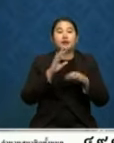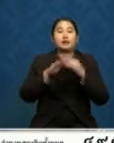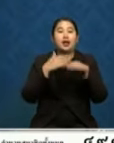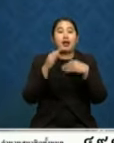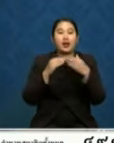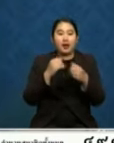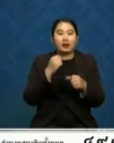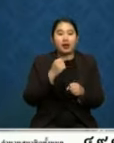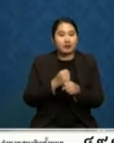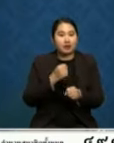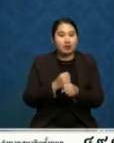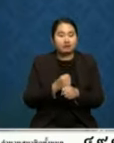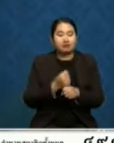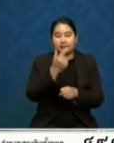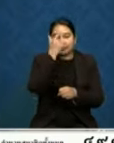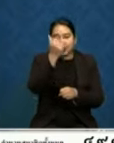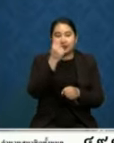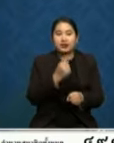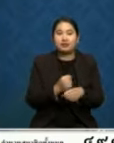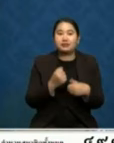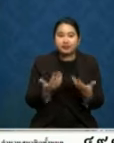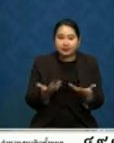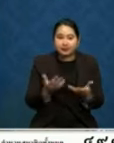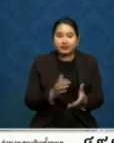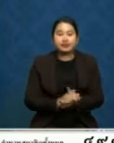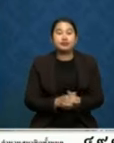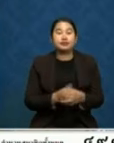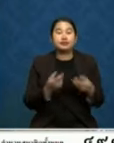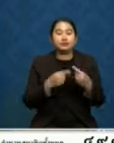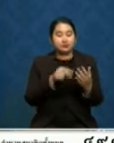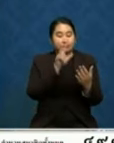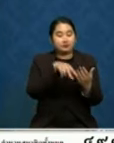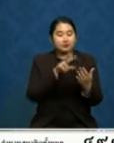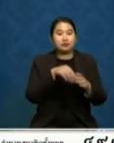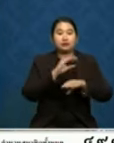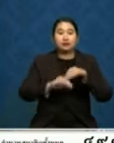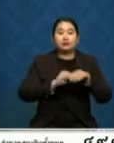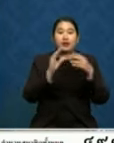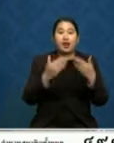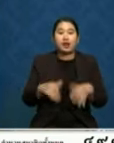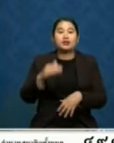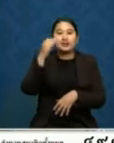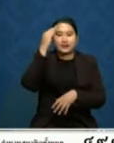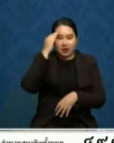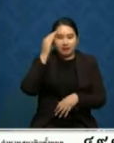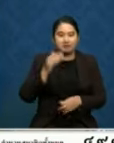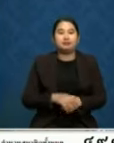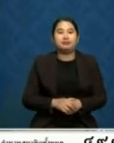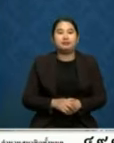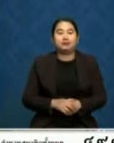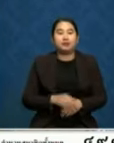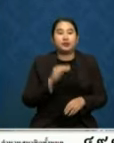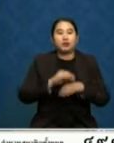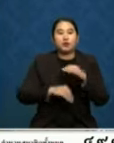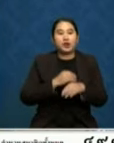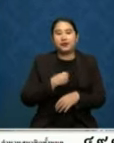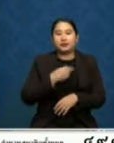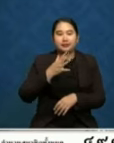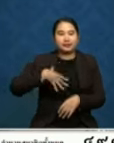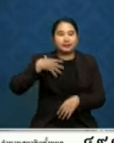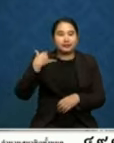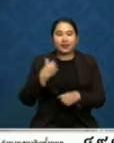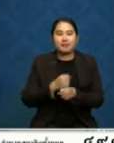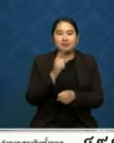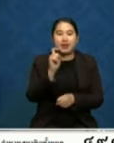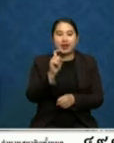าเหล่านั้นให้มีทักษะเพิ่มขึ้นได้อย่างไรแต่พอได้มาอ่านโครงการนี้แล้วก็รับรู้ได้เลยว่าคงเป็นไปไม่ได้ครับท่านประธ